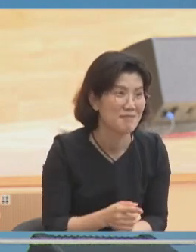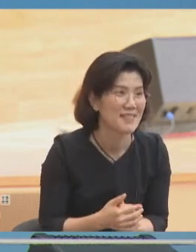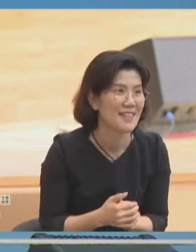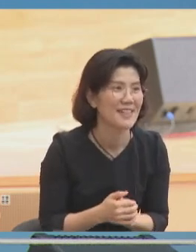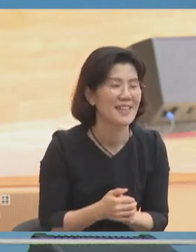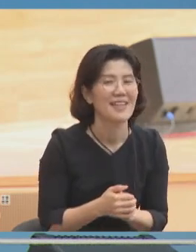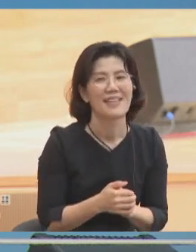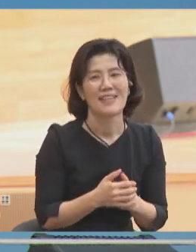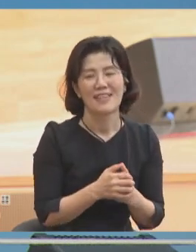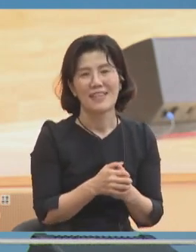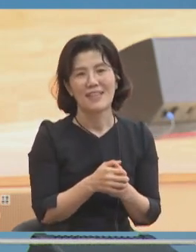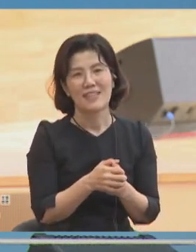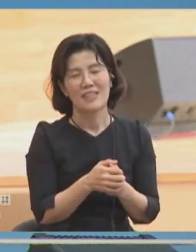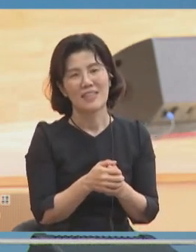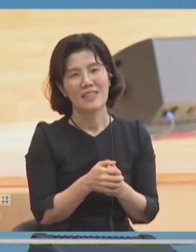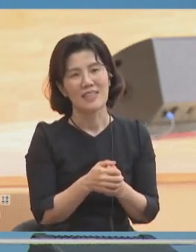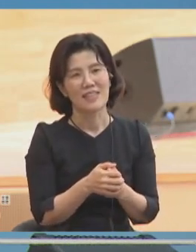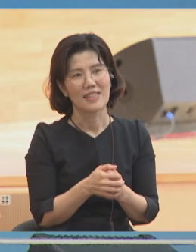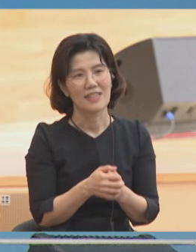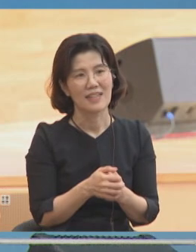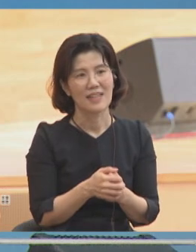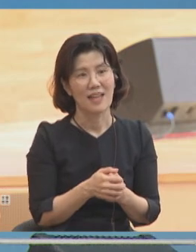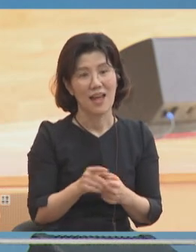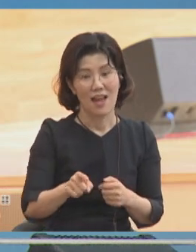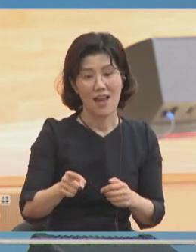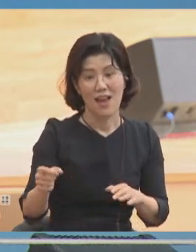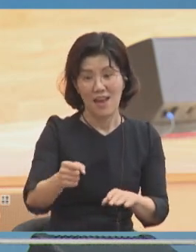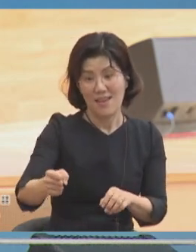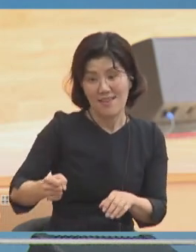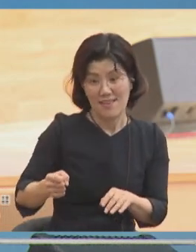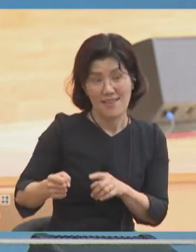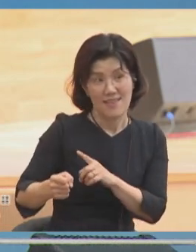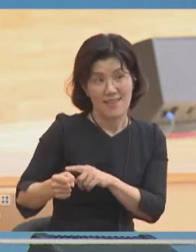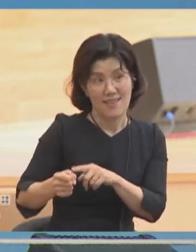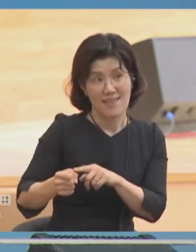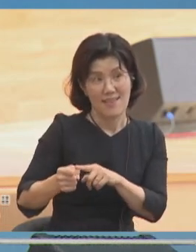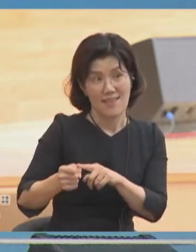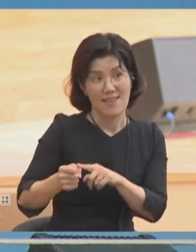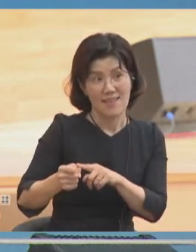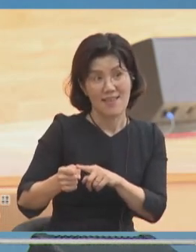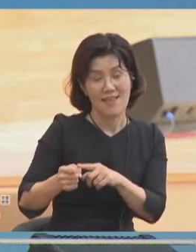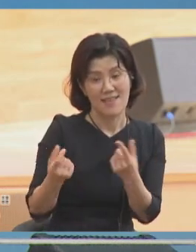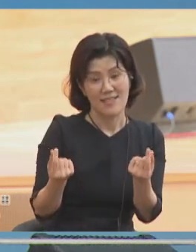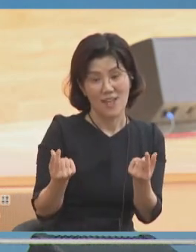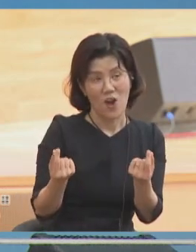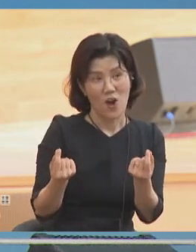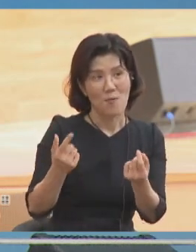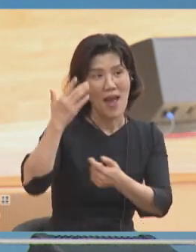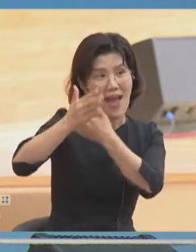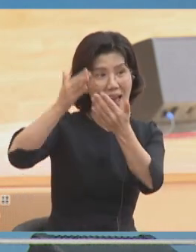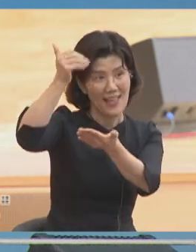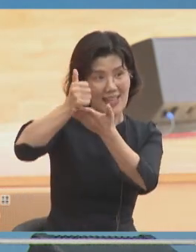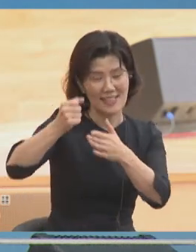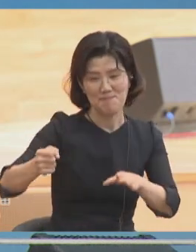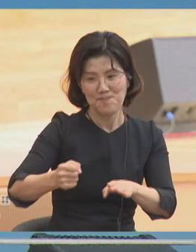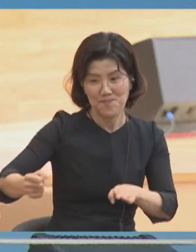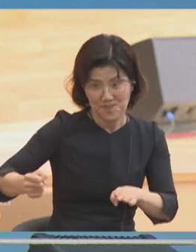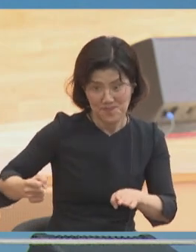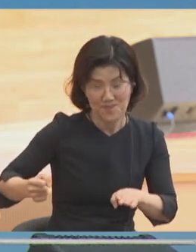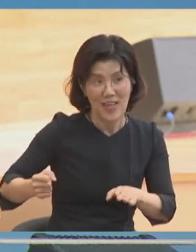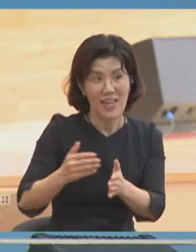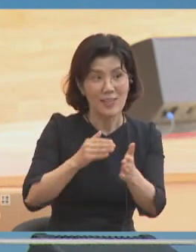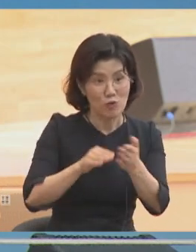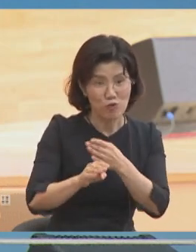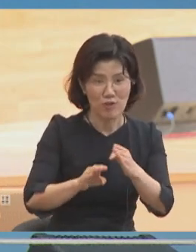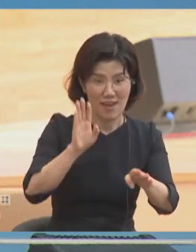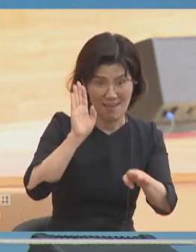살아가시면 여러분 전진 기어 하나님이라는 기어가 딱 들어가 있는 차처럼 하늘의 하나님과 연결되어 앞으로